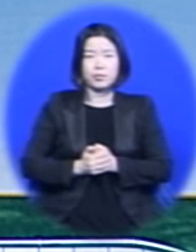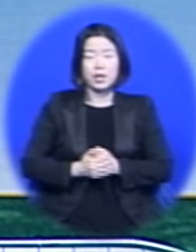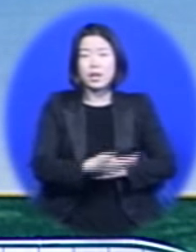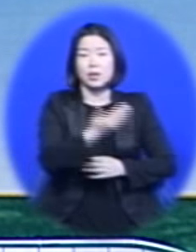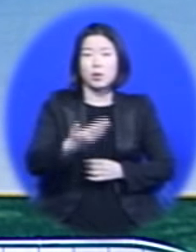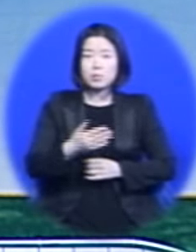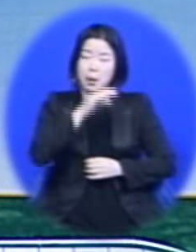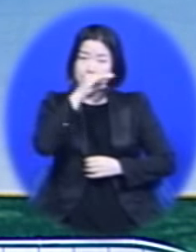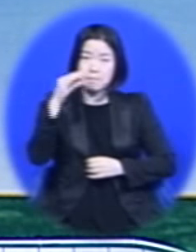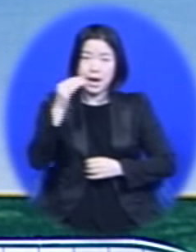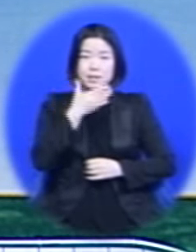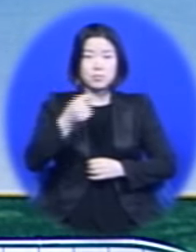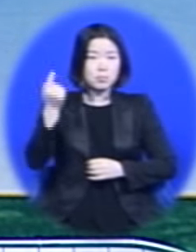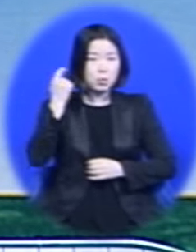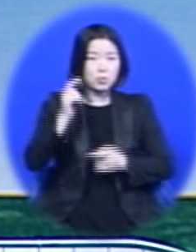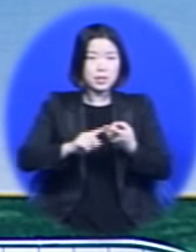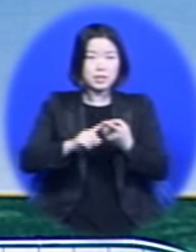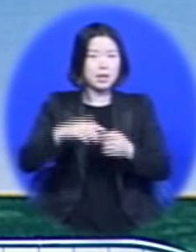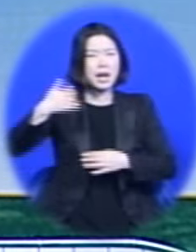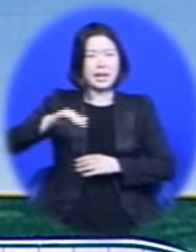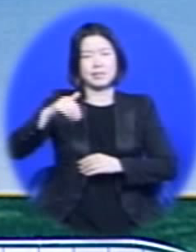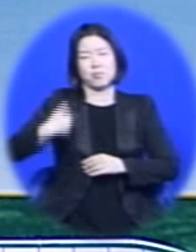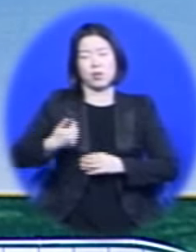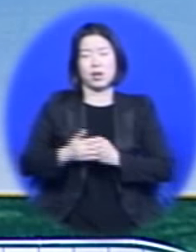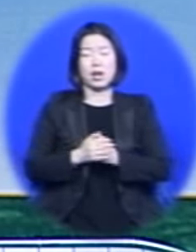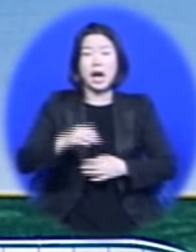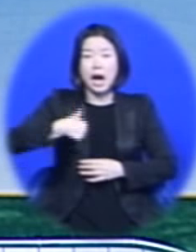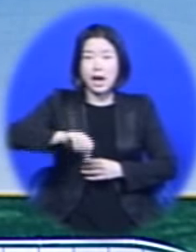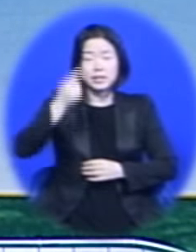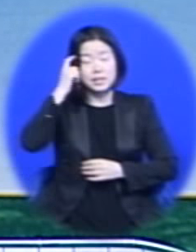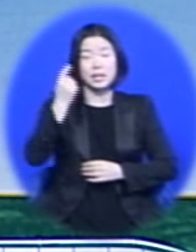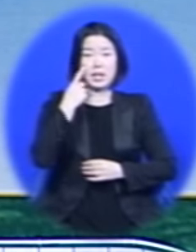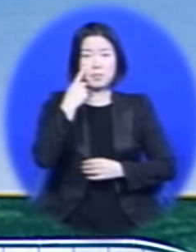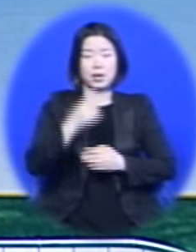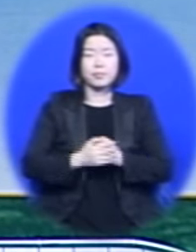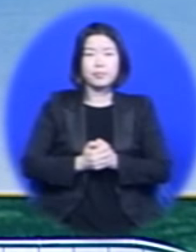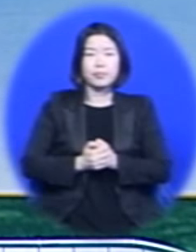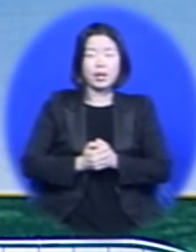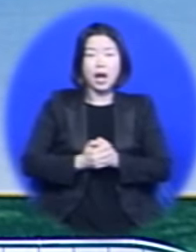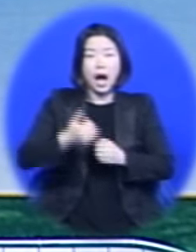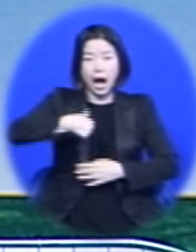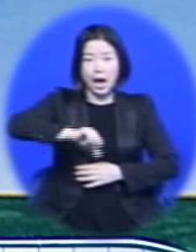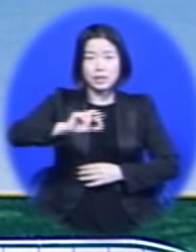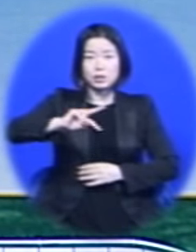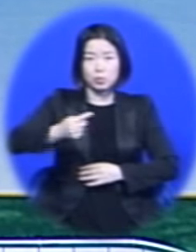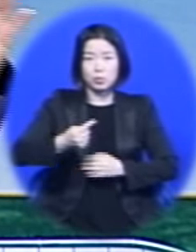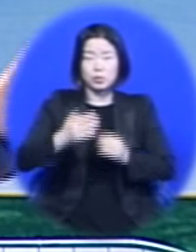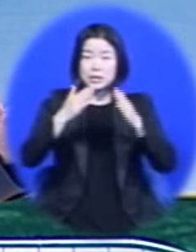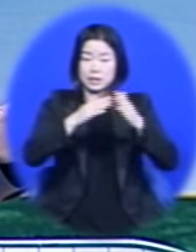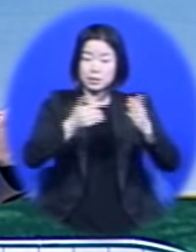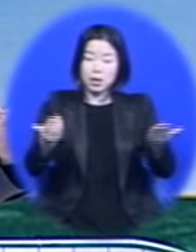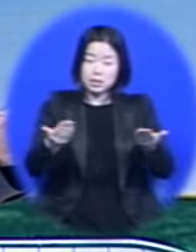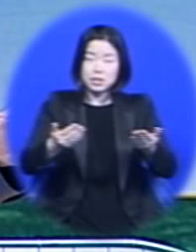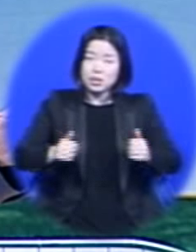여러분은 바른 복음을 아직도 모르는 것입니다. 아들을 한번 생각해 봅시다. 아들도 집안일을 열심히